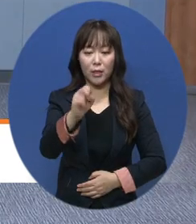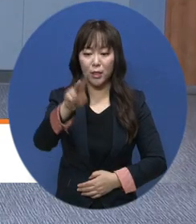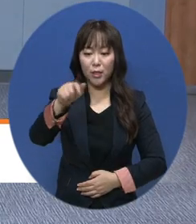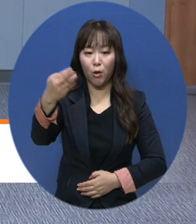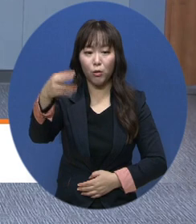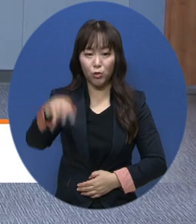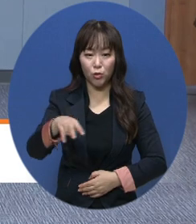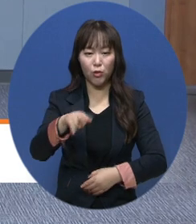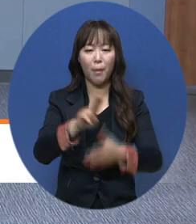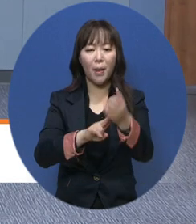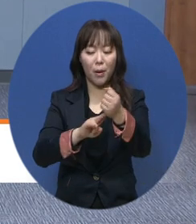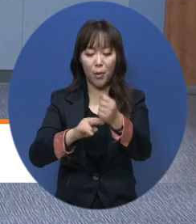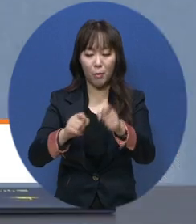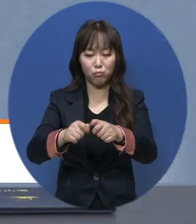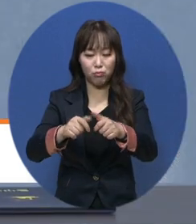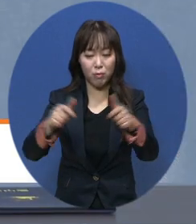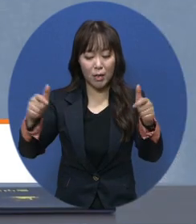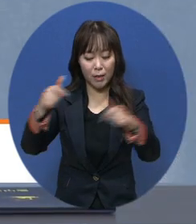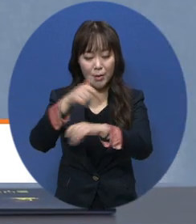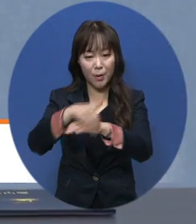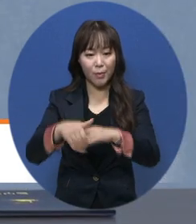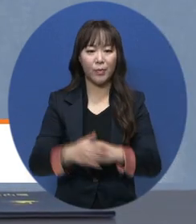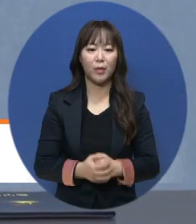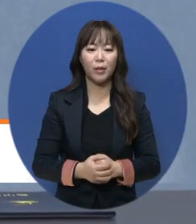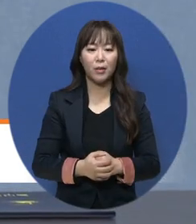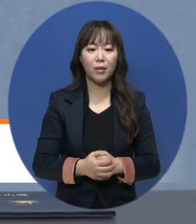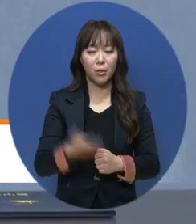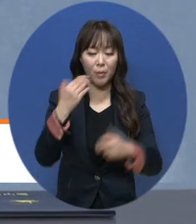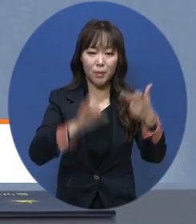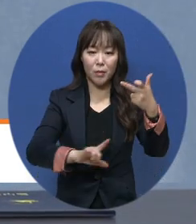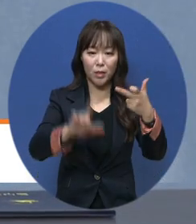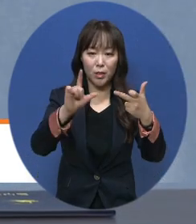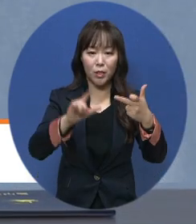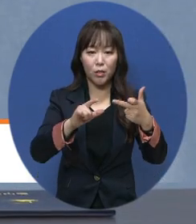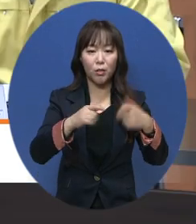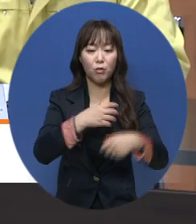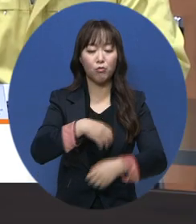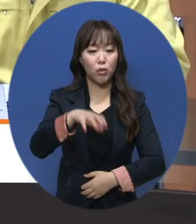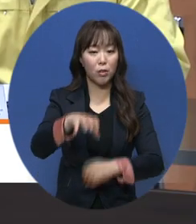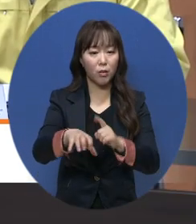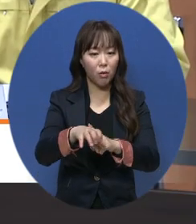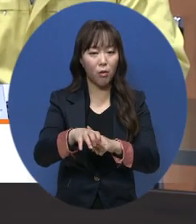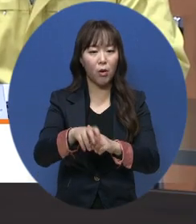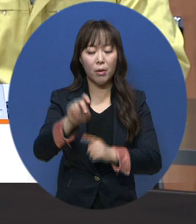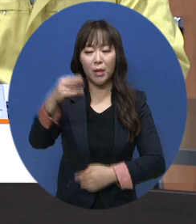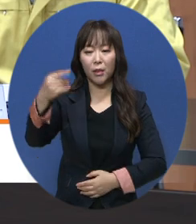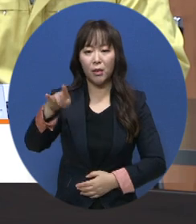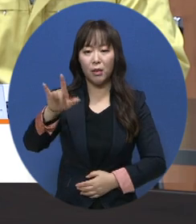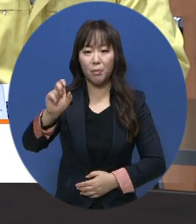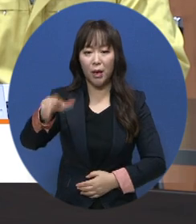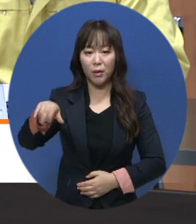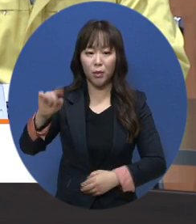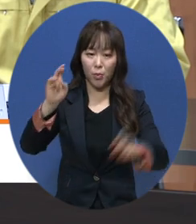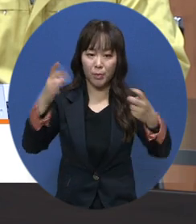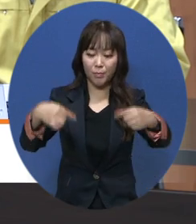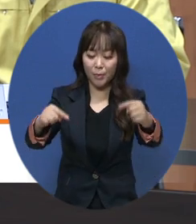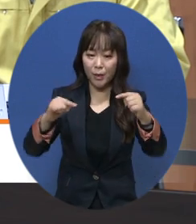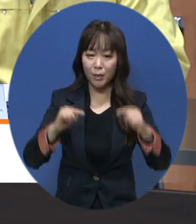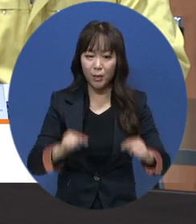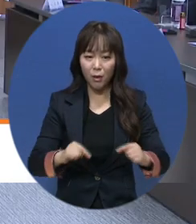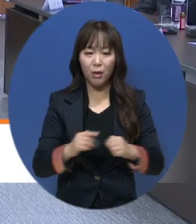판로 확대에 나섭니다. 고흥군은 지난 17일 군청에서 주식회사 미트뱅크 등이 참석한